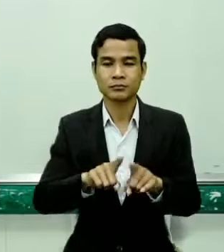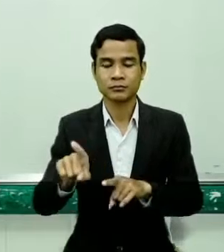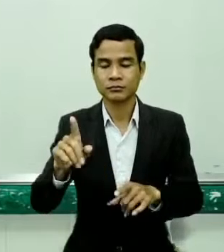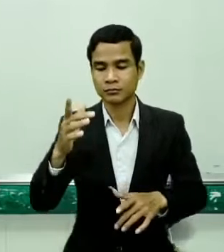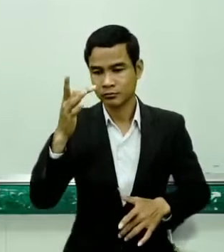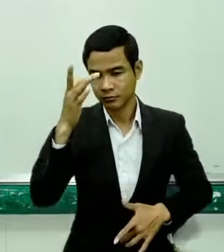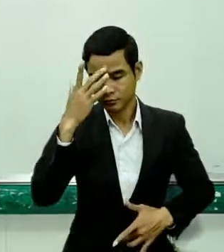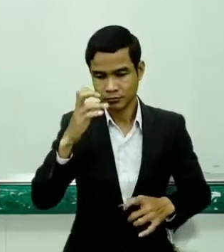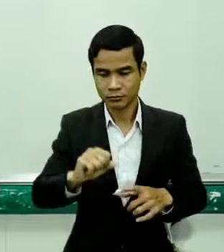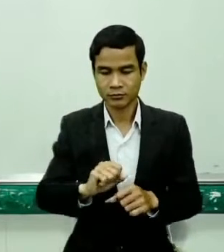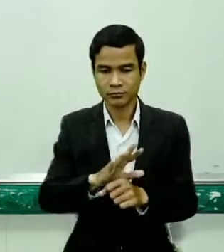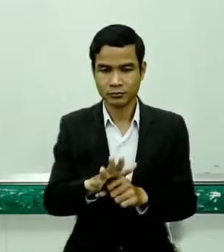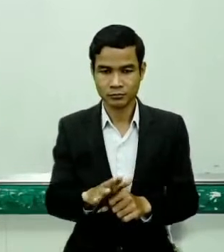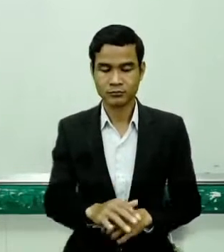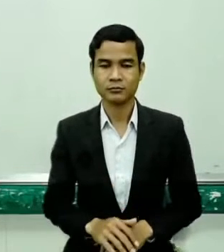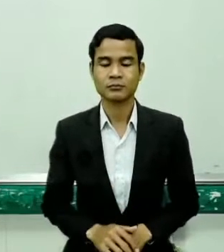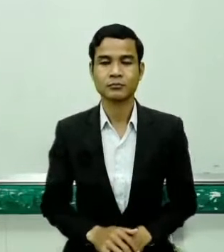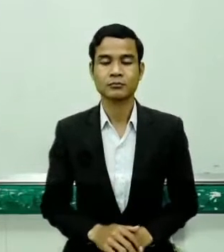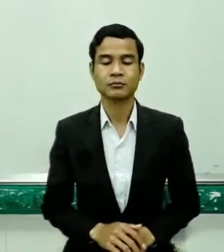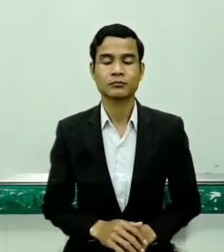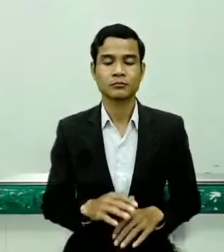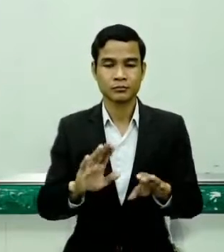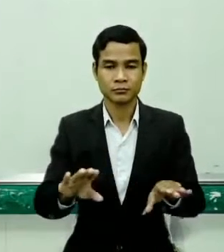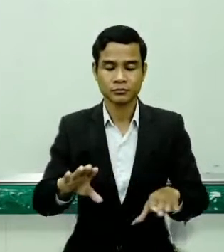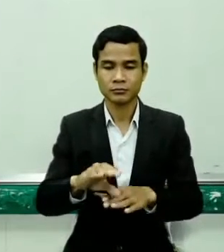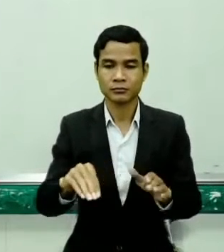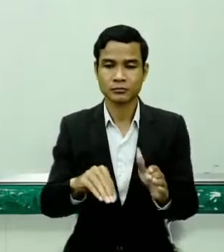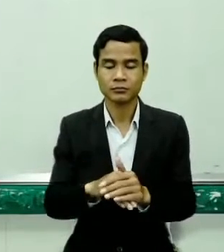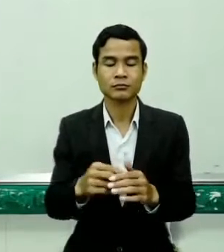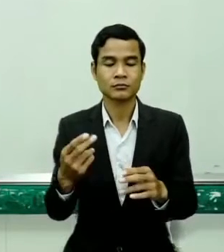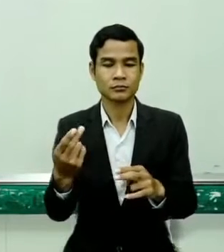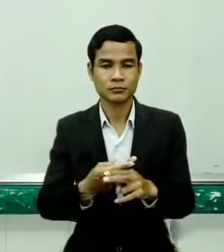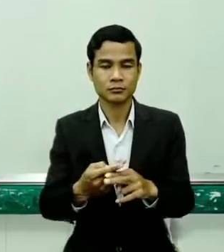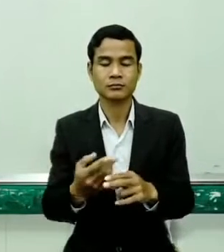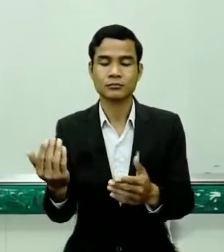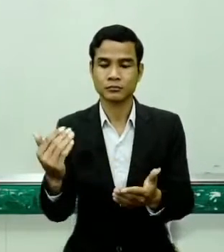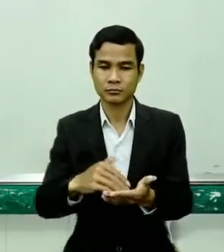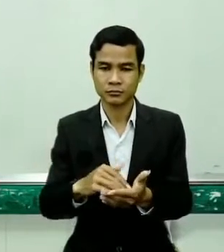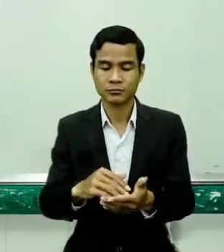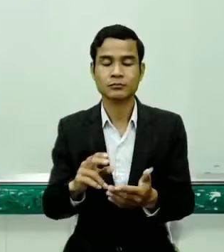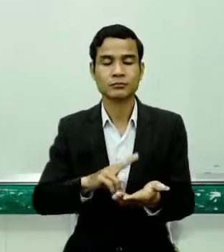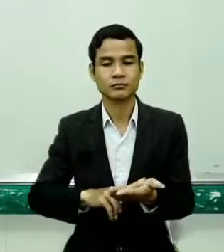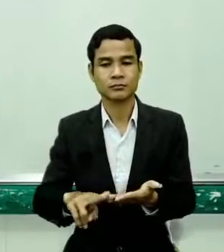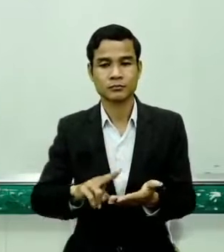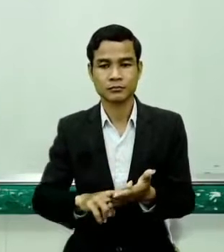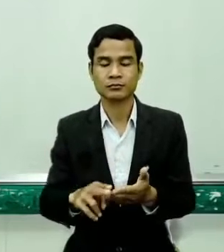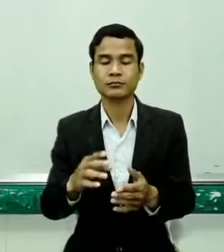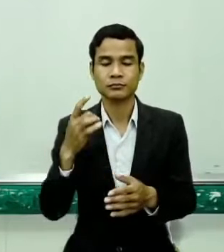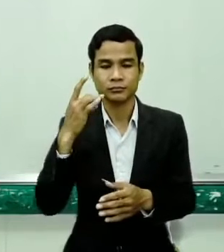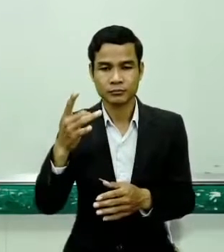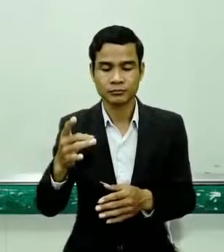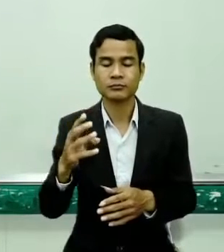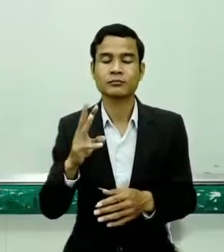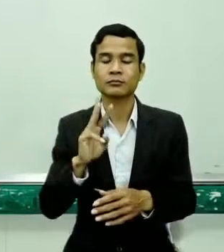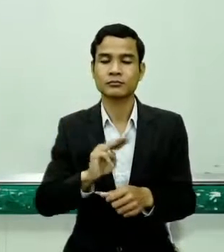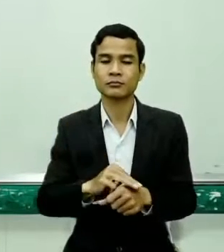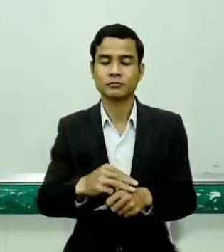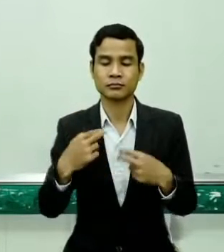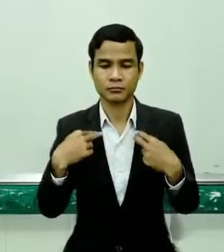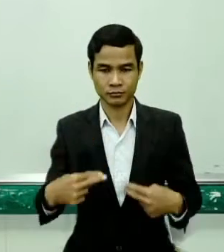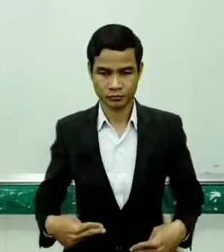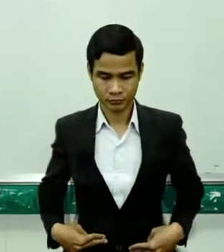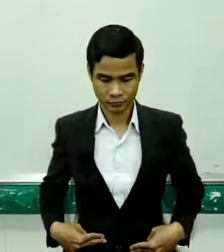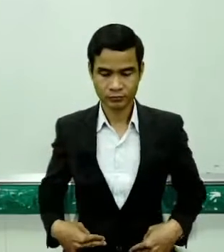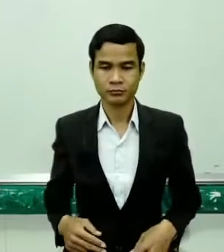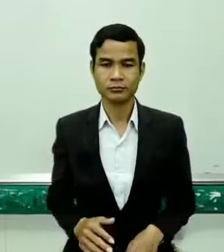chủng ngư covid đập rầm buồn cho côn nụ vót ở chóp chuồn nơi cứ buôn nhà máy tám ca nai nom rồi bọc rồi xuống sục